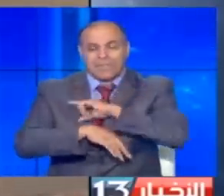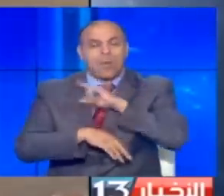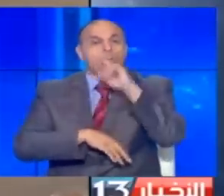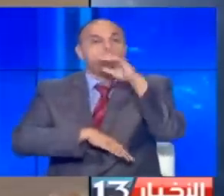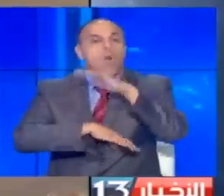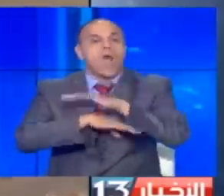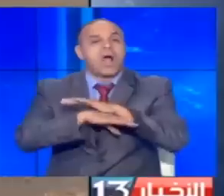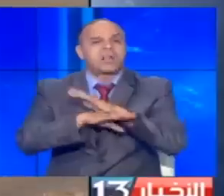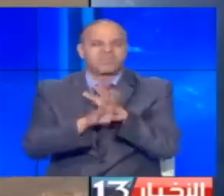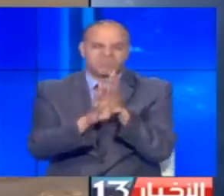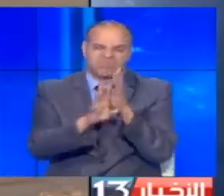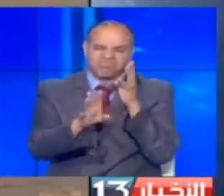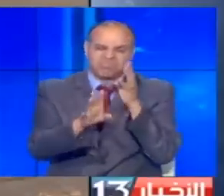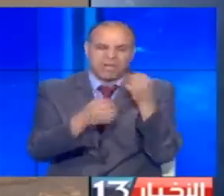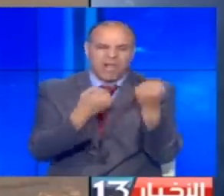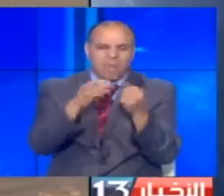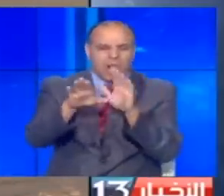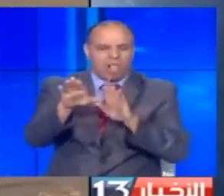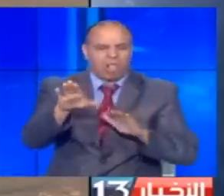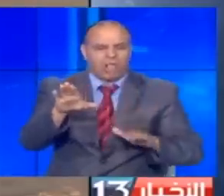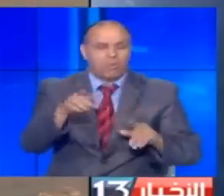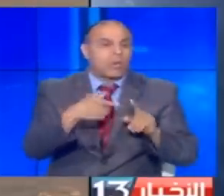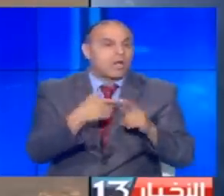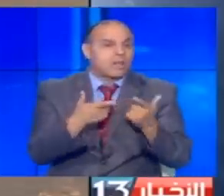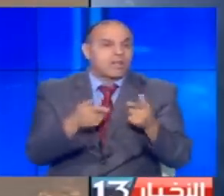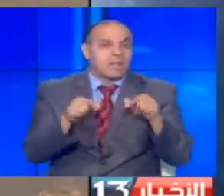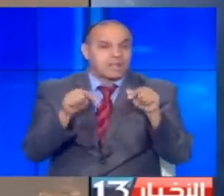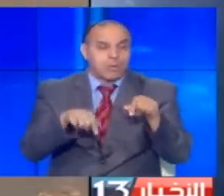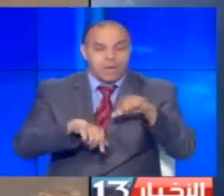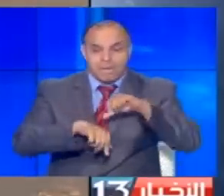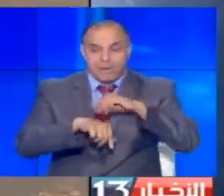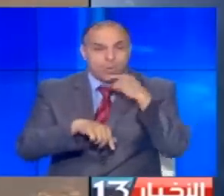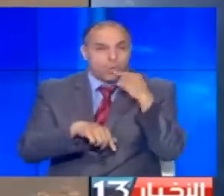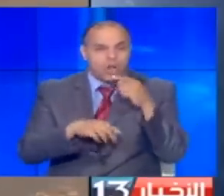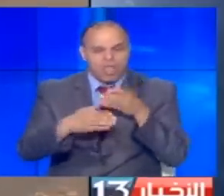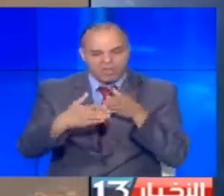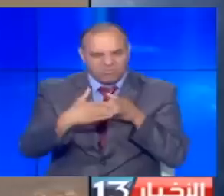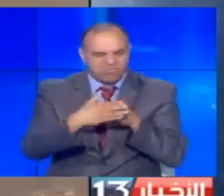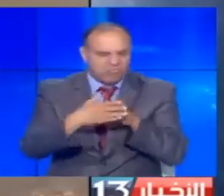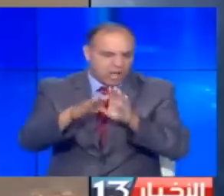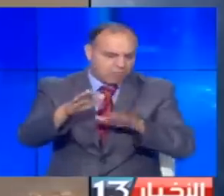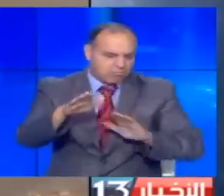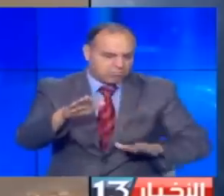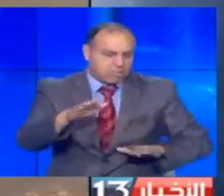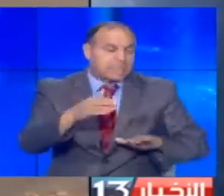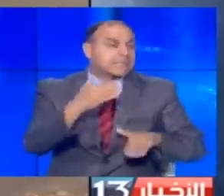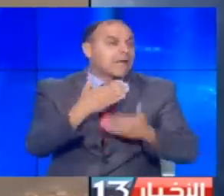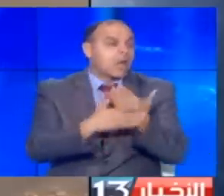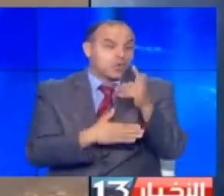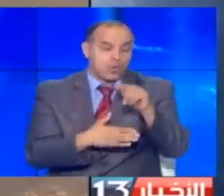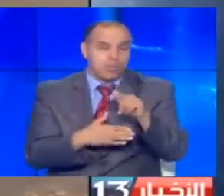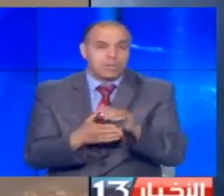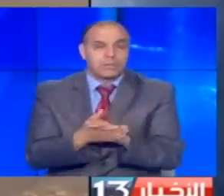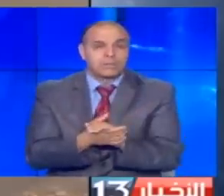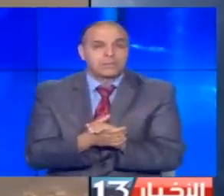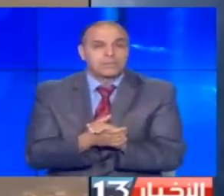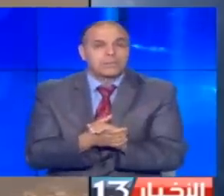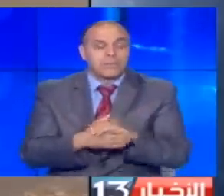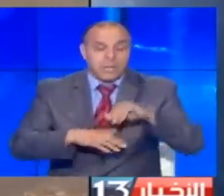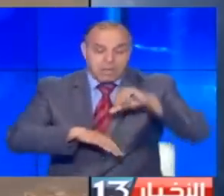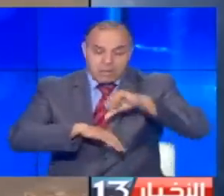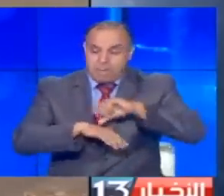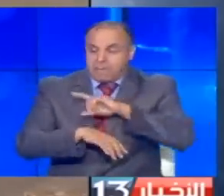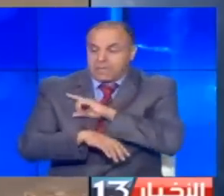معطل كثيرا حركه المرور بل اصبحت المدينه في شمال سراحه خاصه في الساعات السابق الاولى وسط مدينه